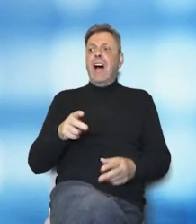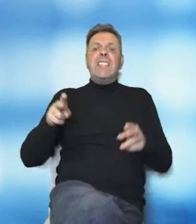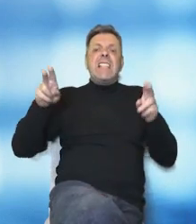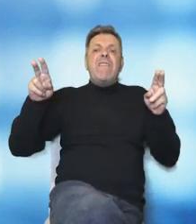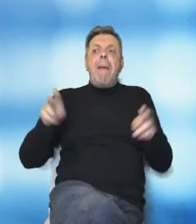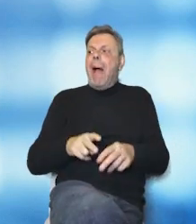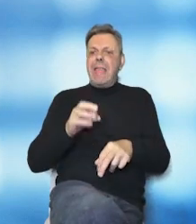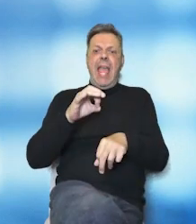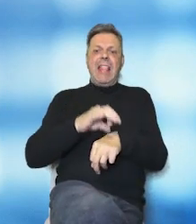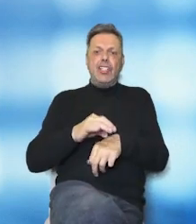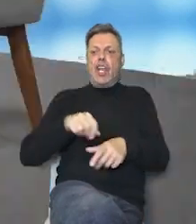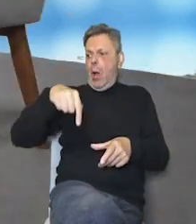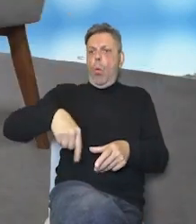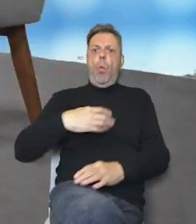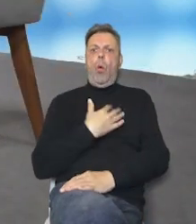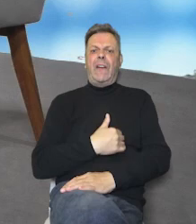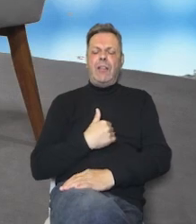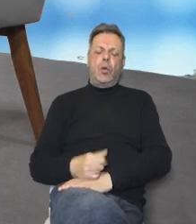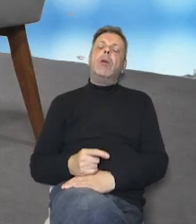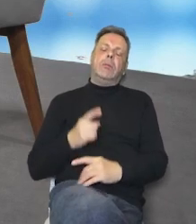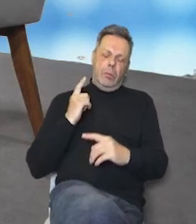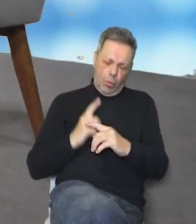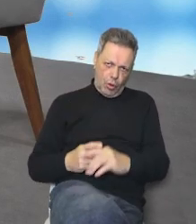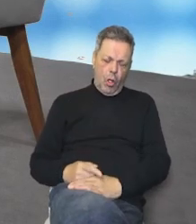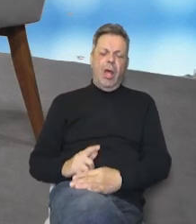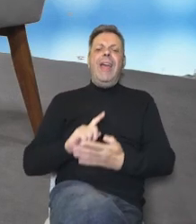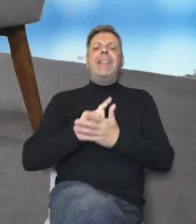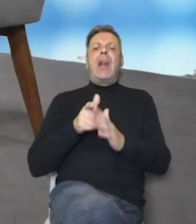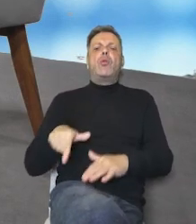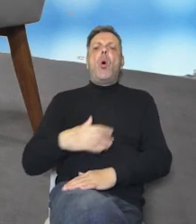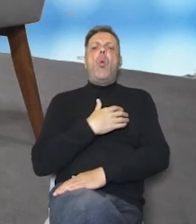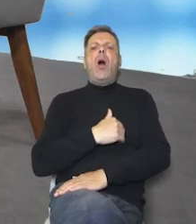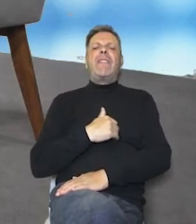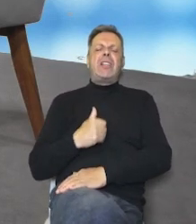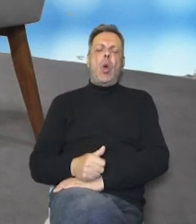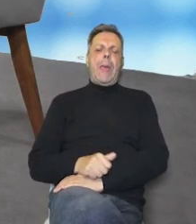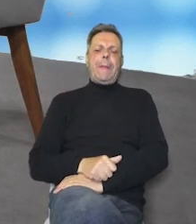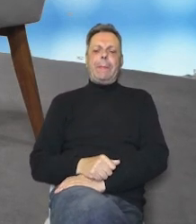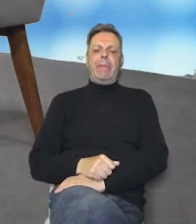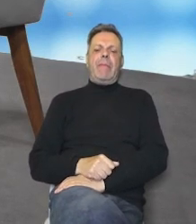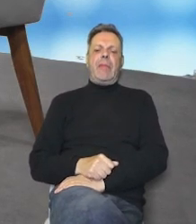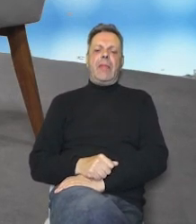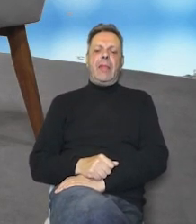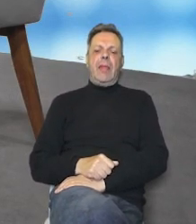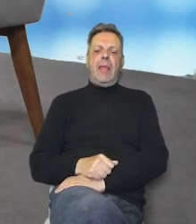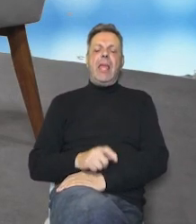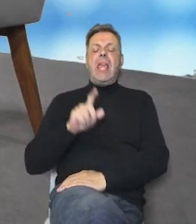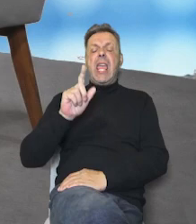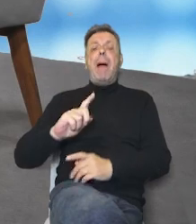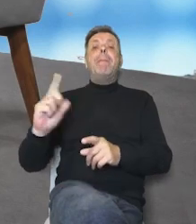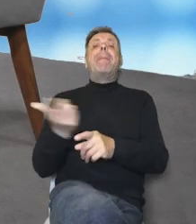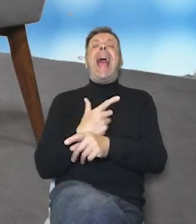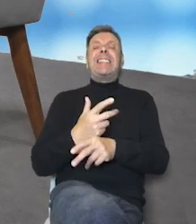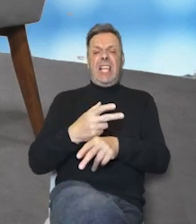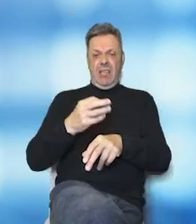manje unutar Hrvatske. Tako je. Trenutno u Hrvatskoj je praznih ordinacija. Ordinacija